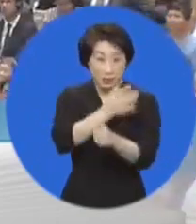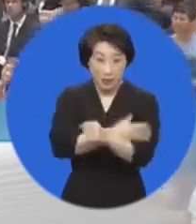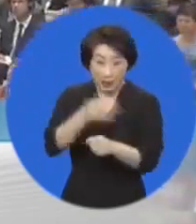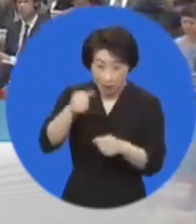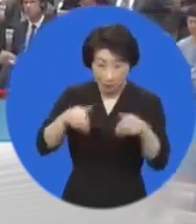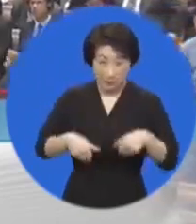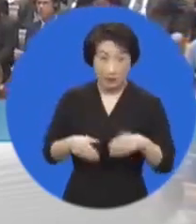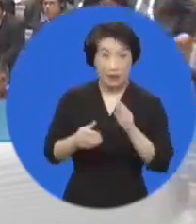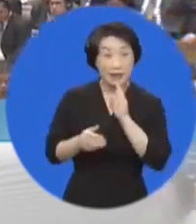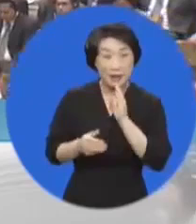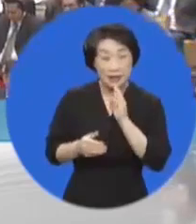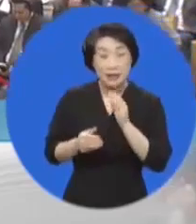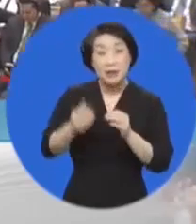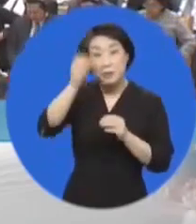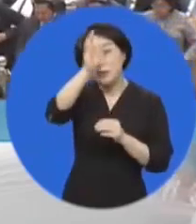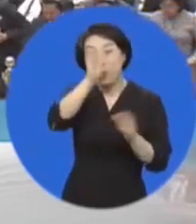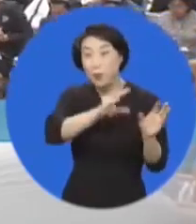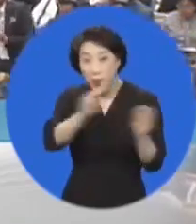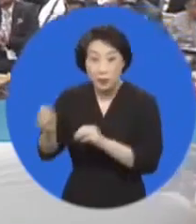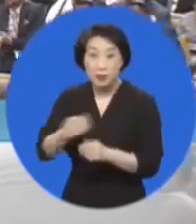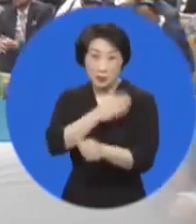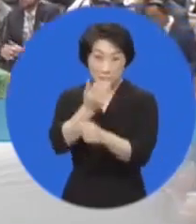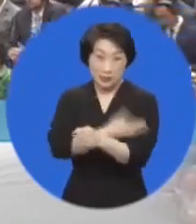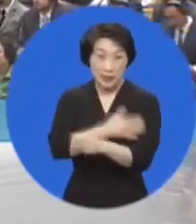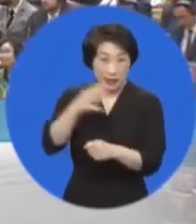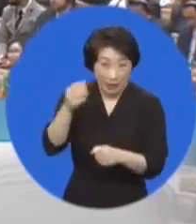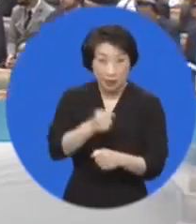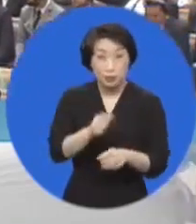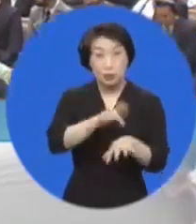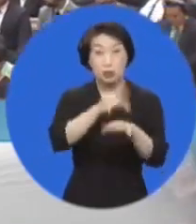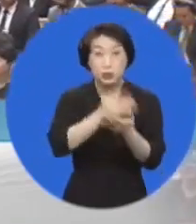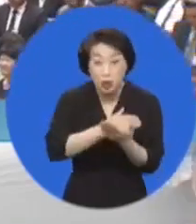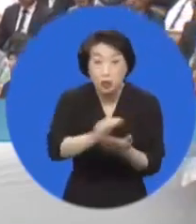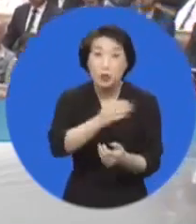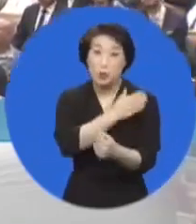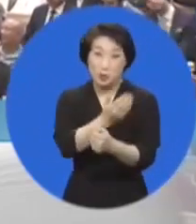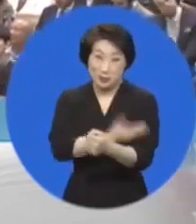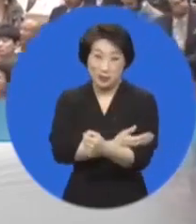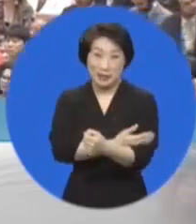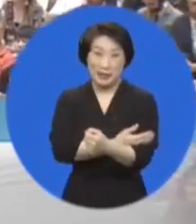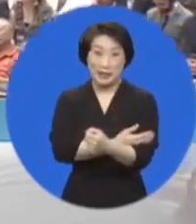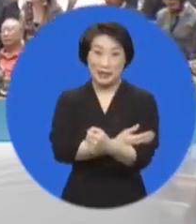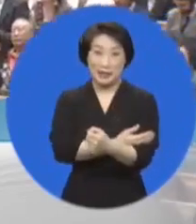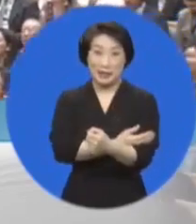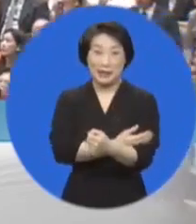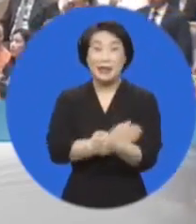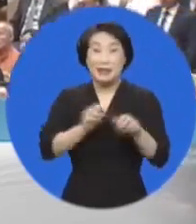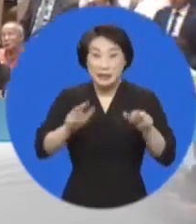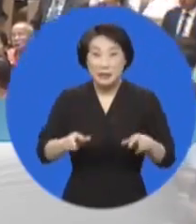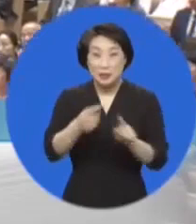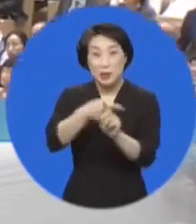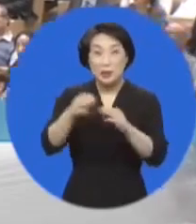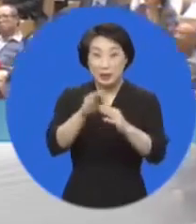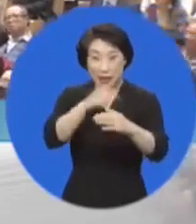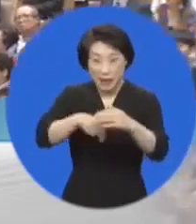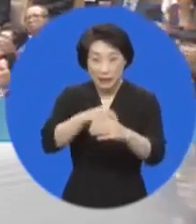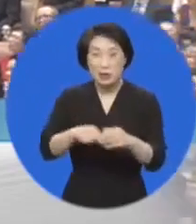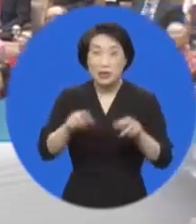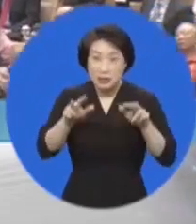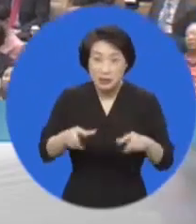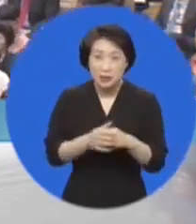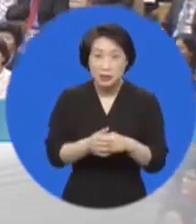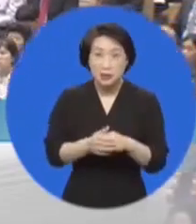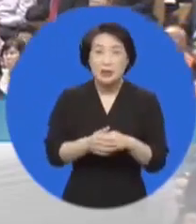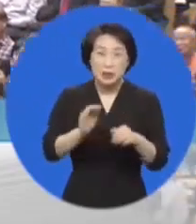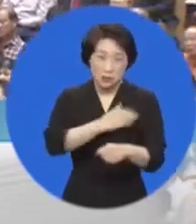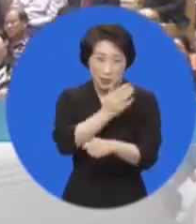권세, 병 고치는 권세, 귀신 쫓는 권세, 지금 교회 안에 여전히